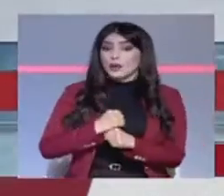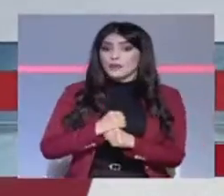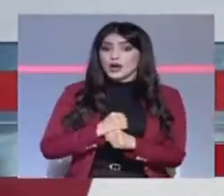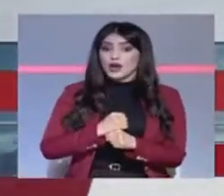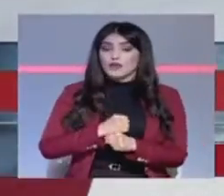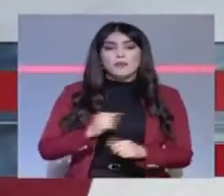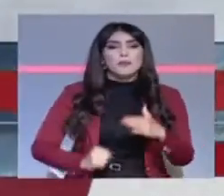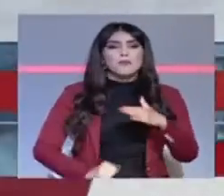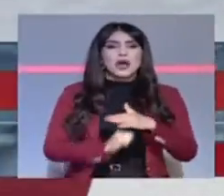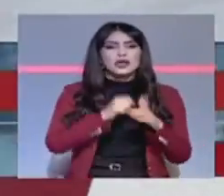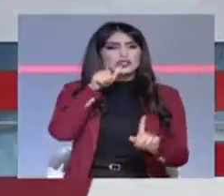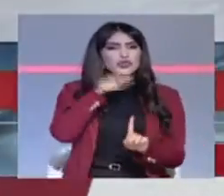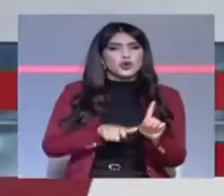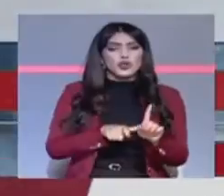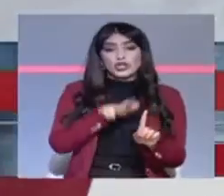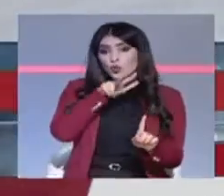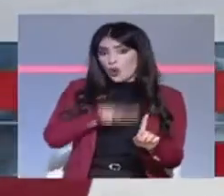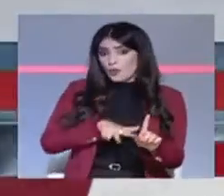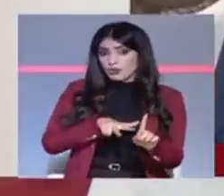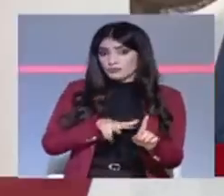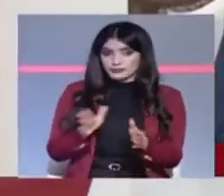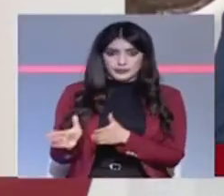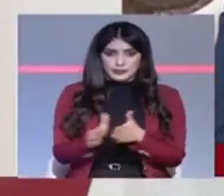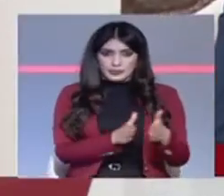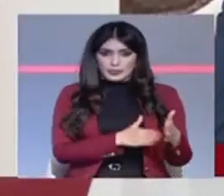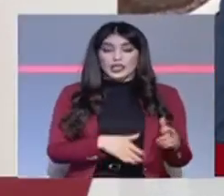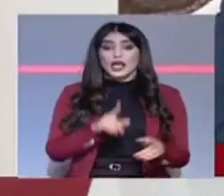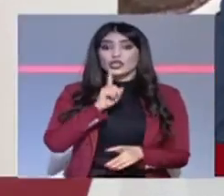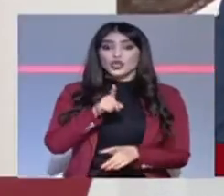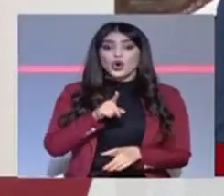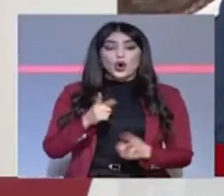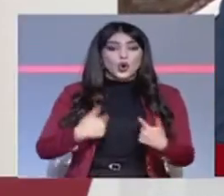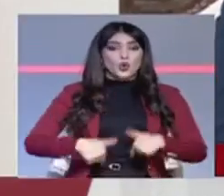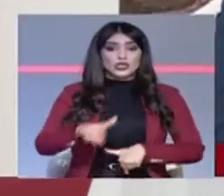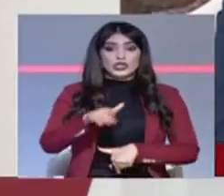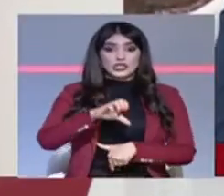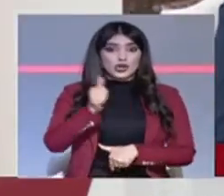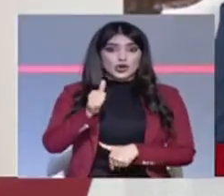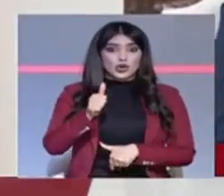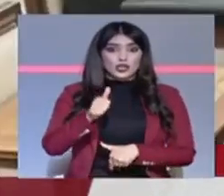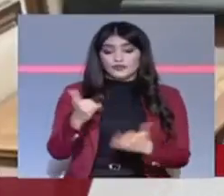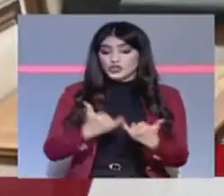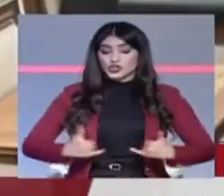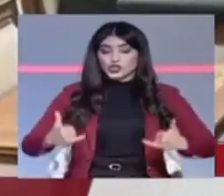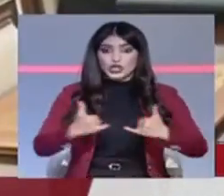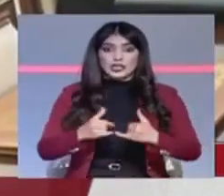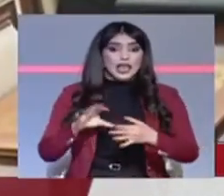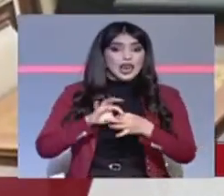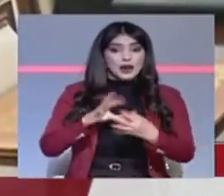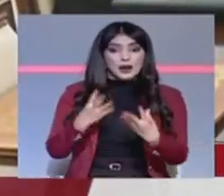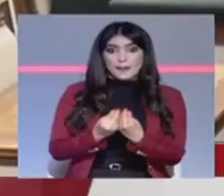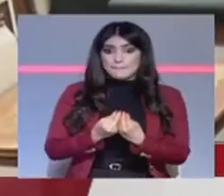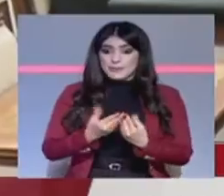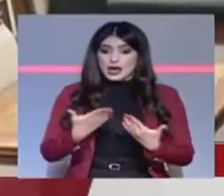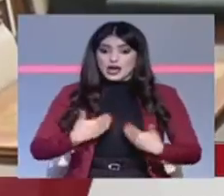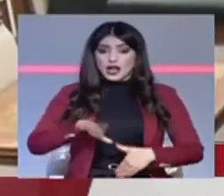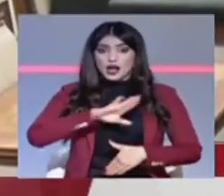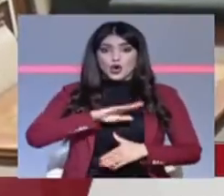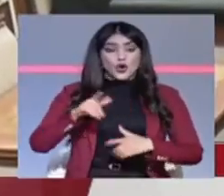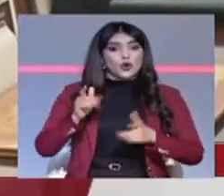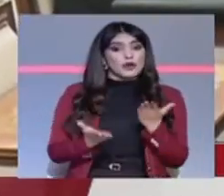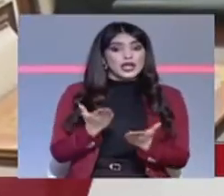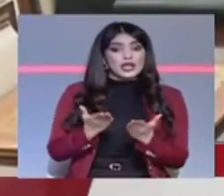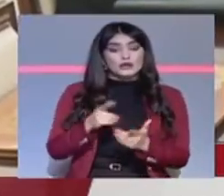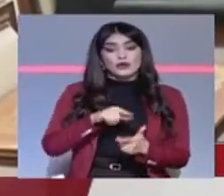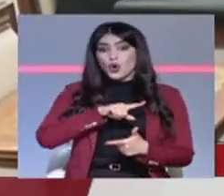في اجل اقصى ثلاثه اشهر هذا واكد رئيس الحكومه في مستهل الجلسه ان العلاقه مع السلطه القضائيه تقوم على الاحترام